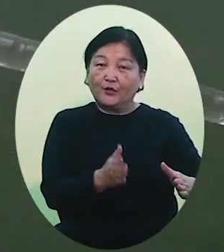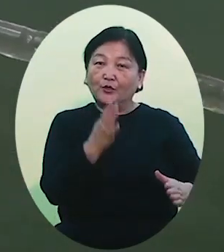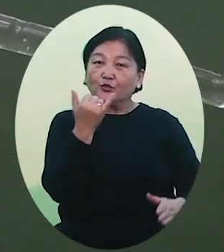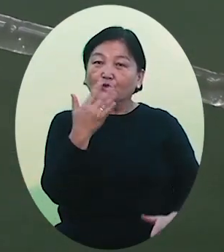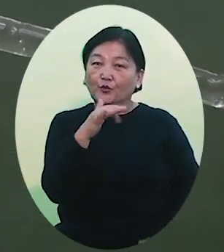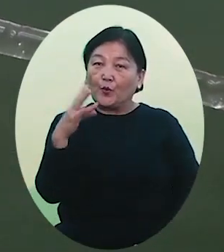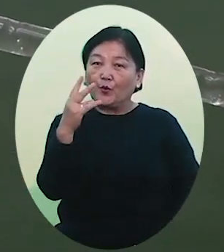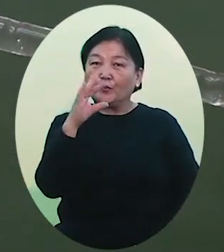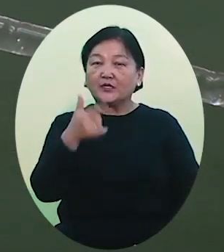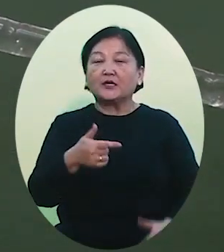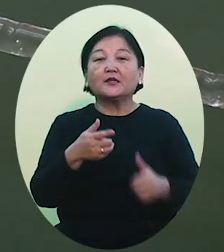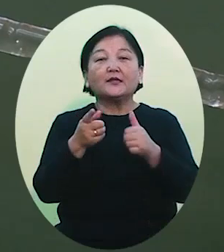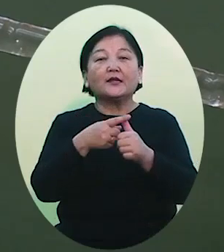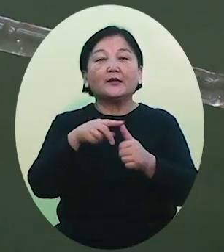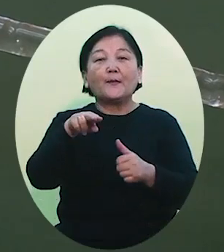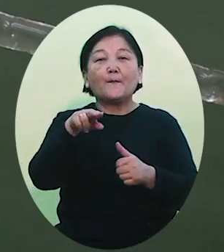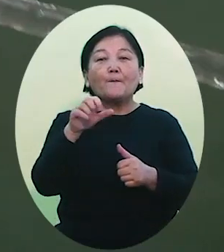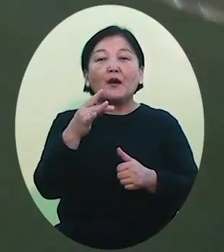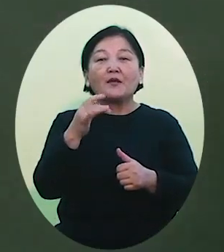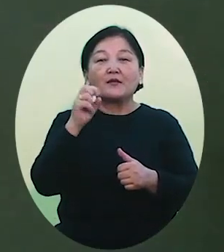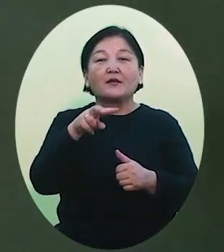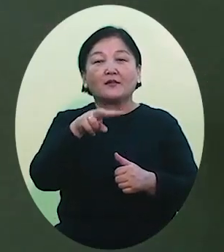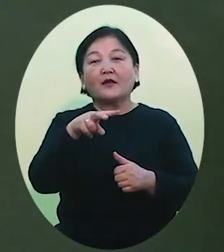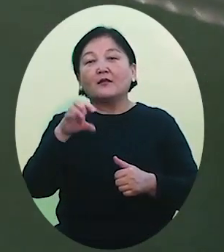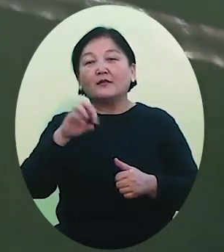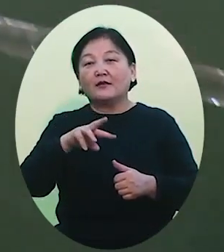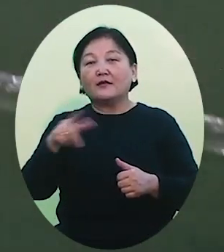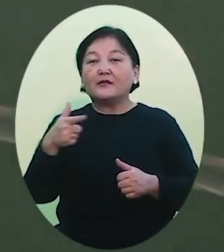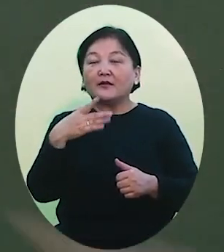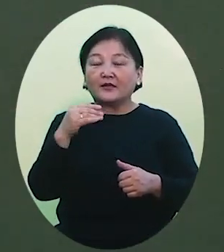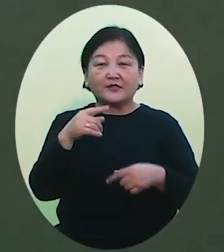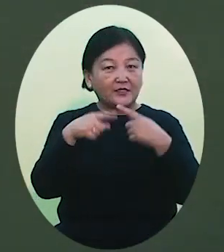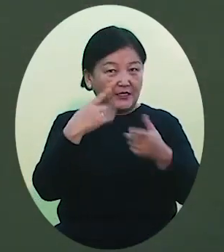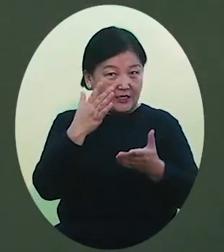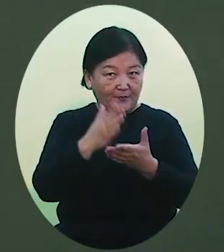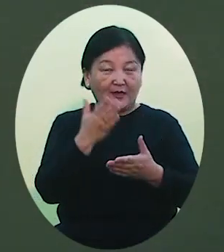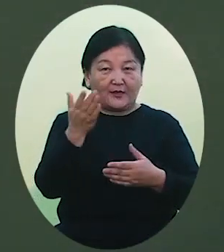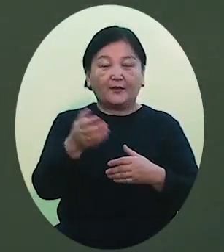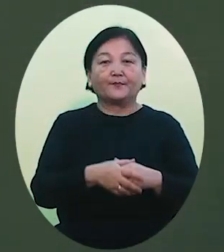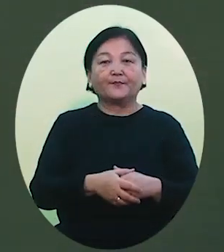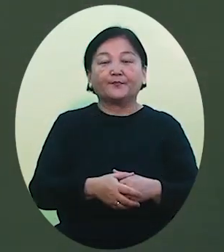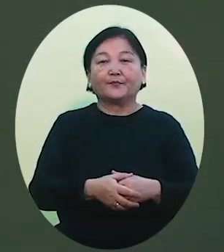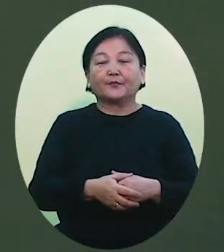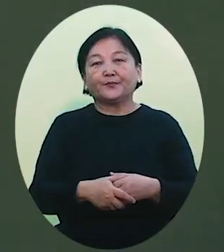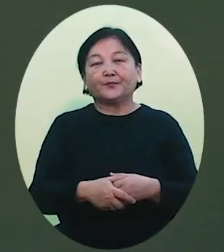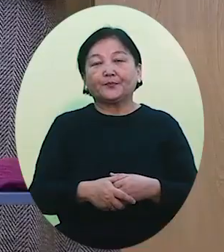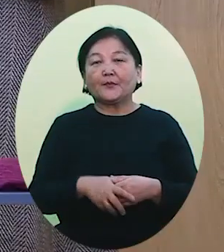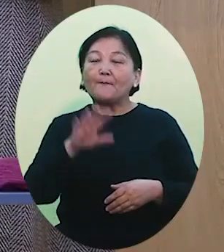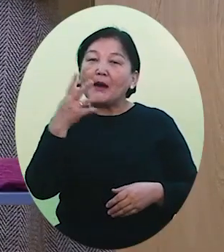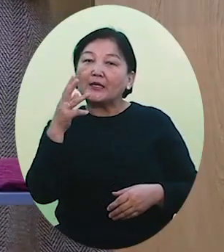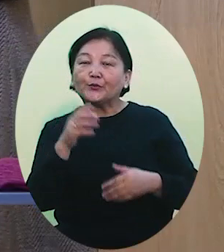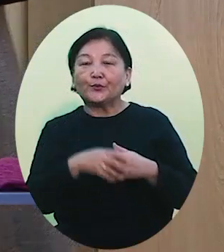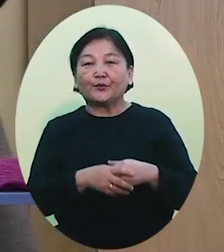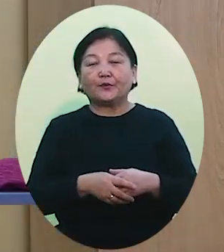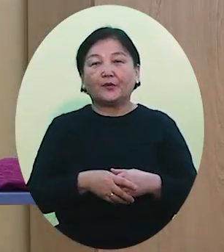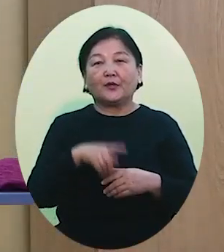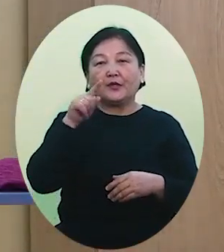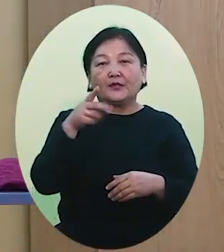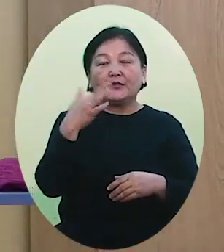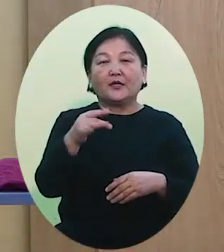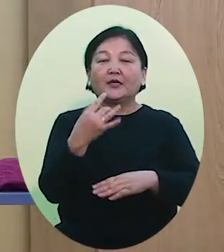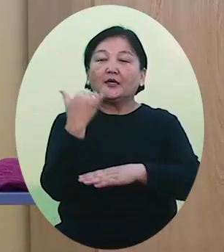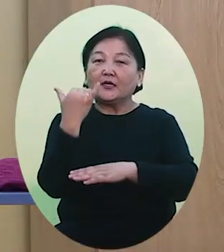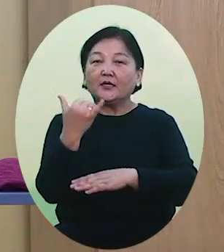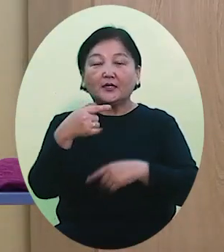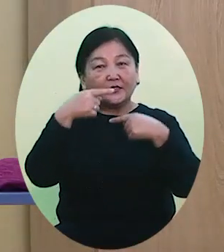o-ыг тэнхлэхийн хас 2 гэсэн цэгийг дайрсан ийм шулуун граф болж зурагдаж байна. За магадгүй энэ